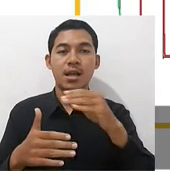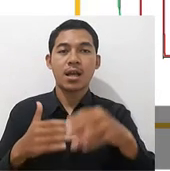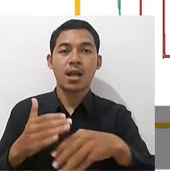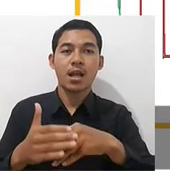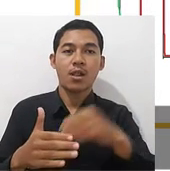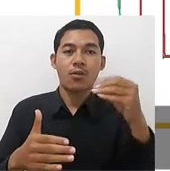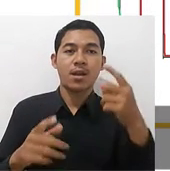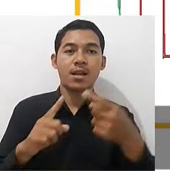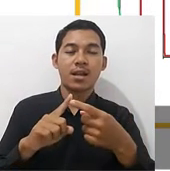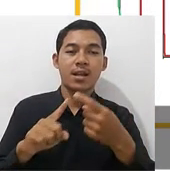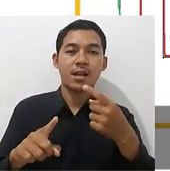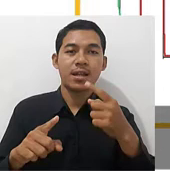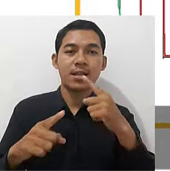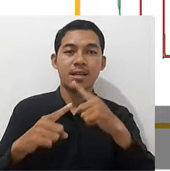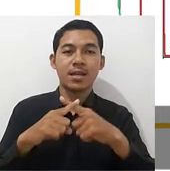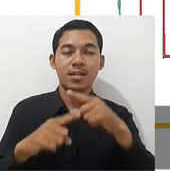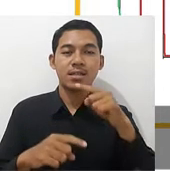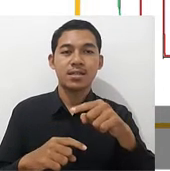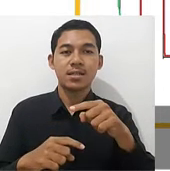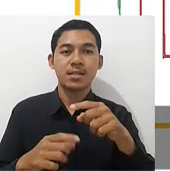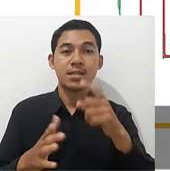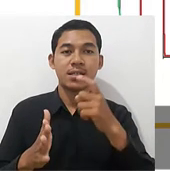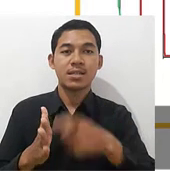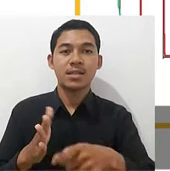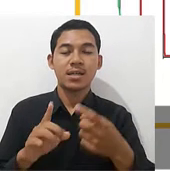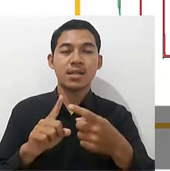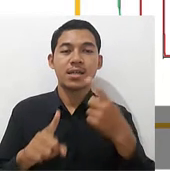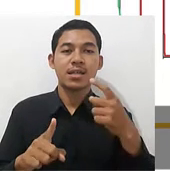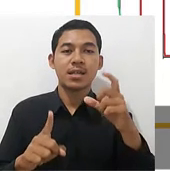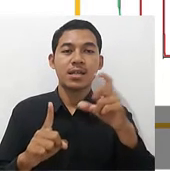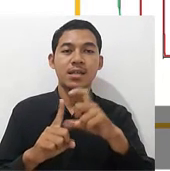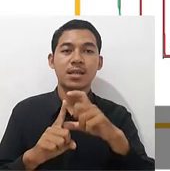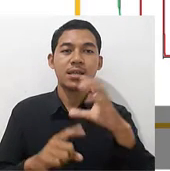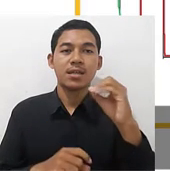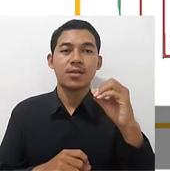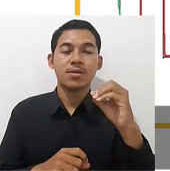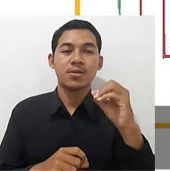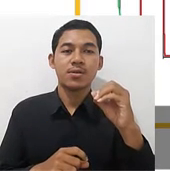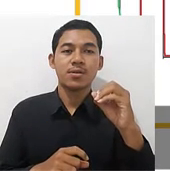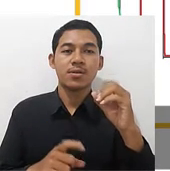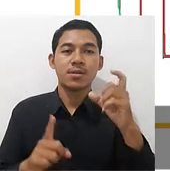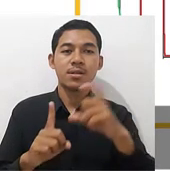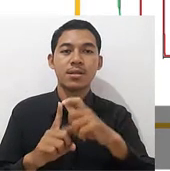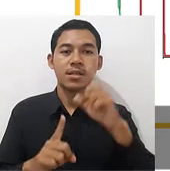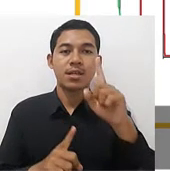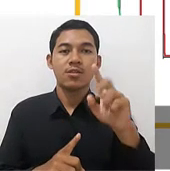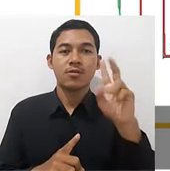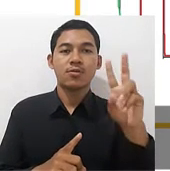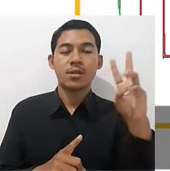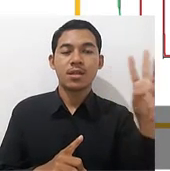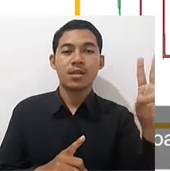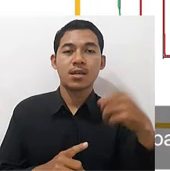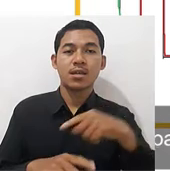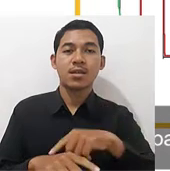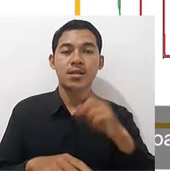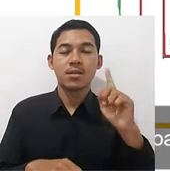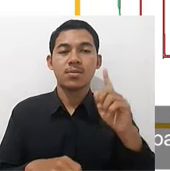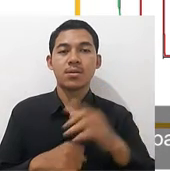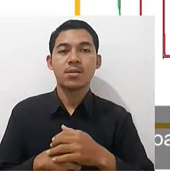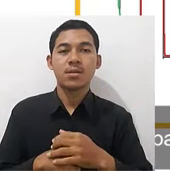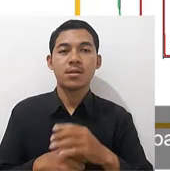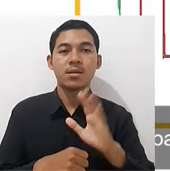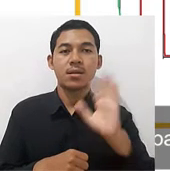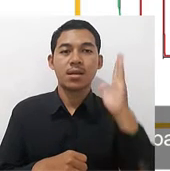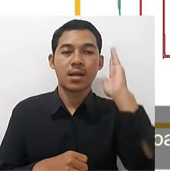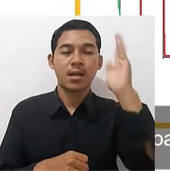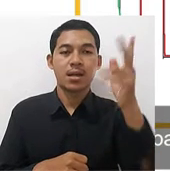keluaran dari si X ini ditentukan oleh nilai dari si D0. Terus D1, D2, D3-nya kemana? Nggak bakal diabaikan apa ya?